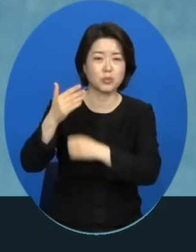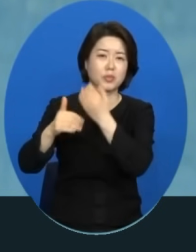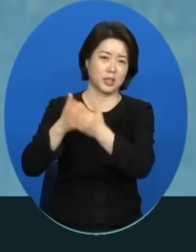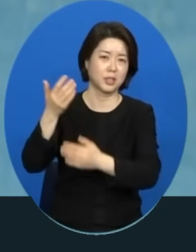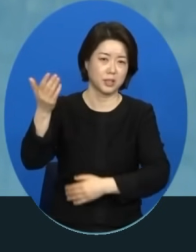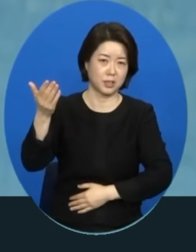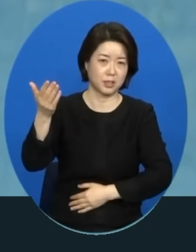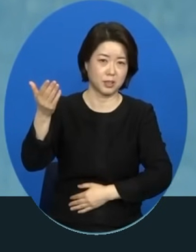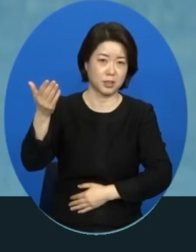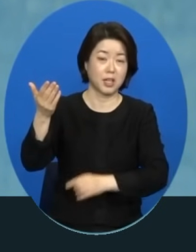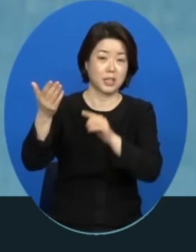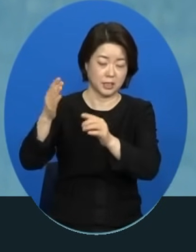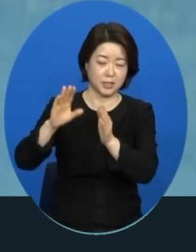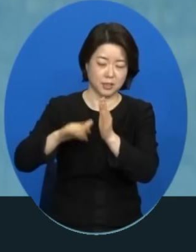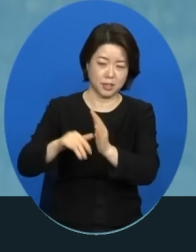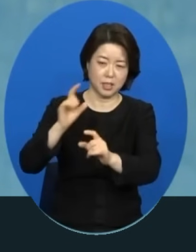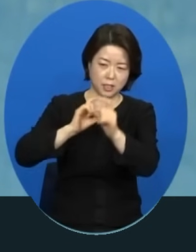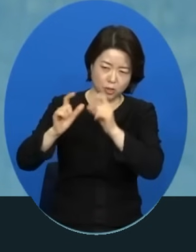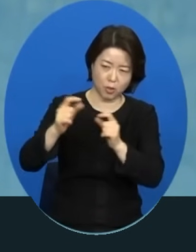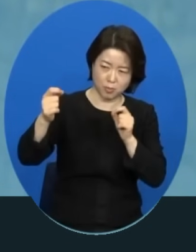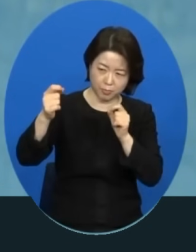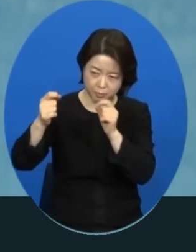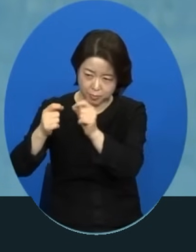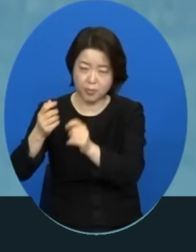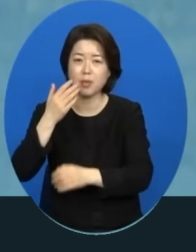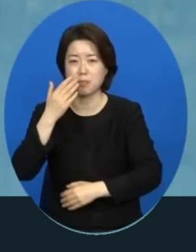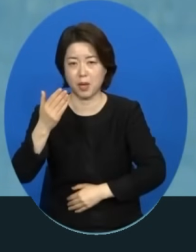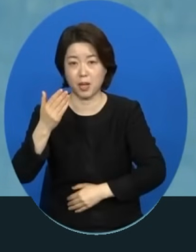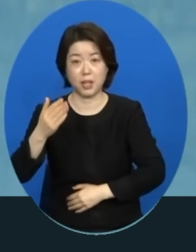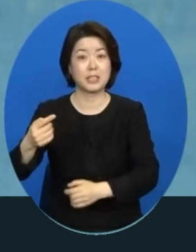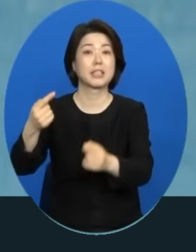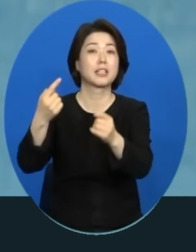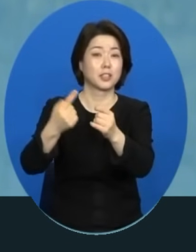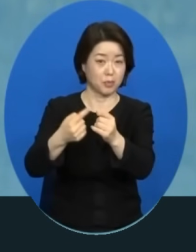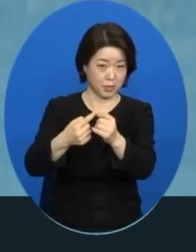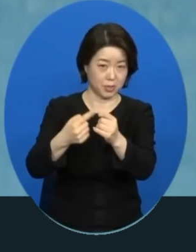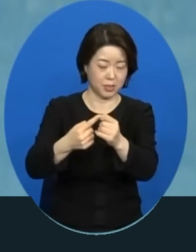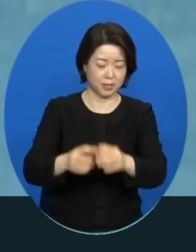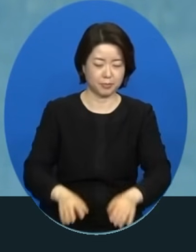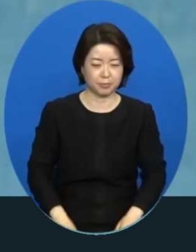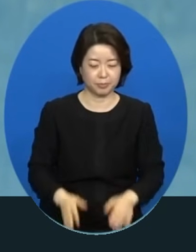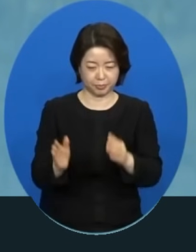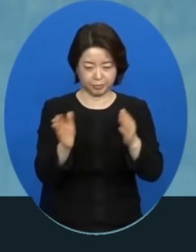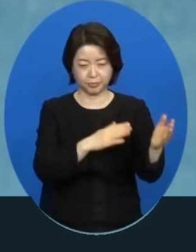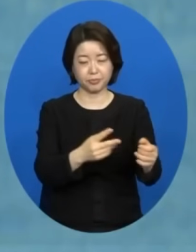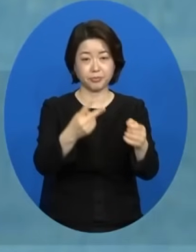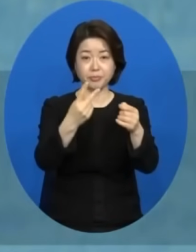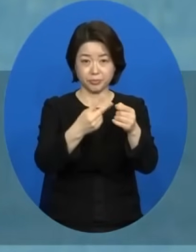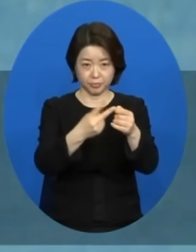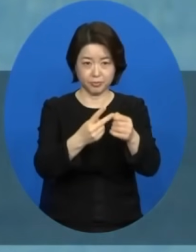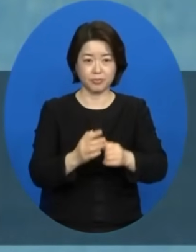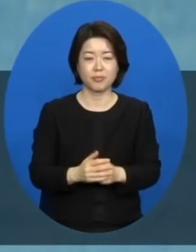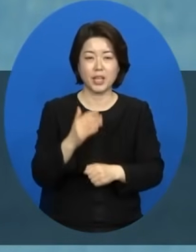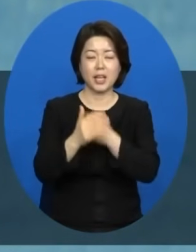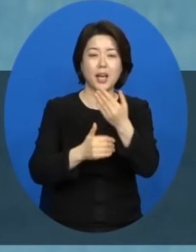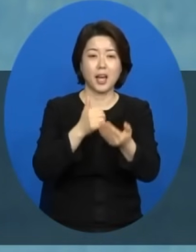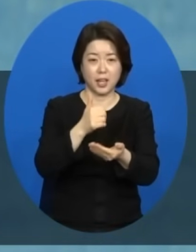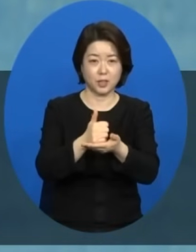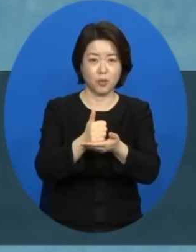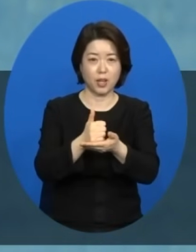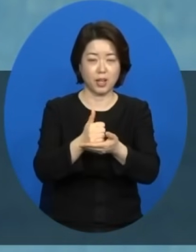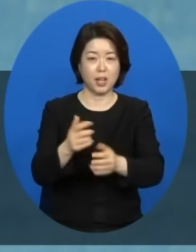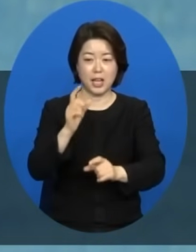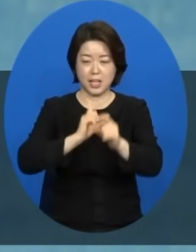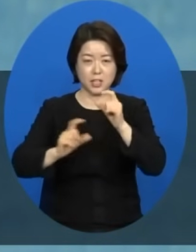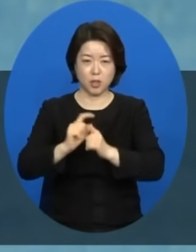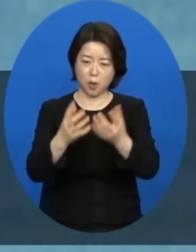그럴 때 하나님께 더 가까이 가게 되는 거예요. 이게 첫 번째입니다. 자, 두 번째입니다. 두 번째 따라보겠습니다. 하나님과